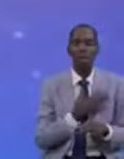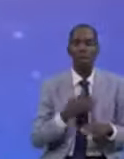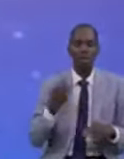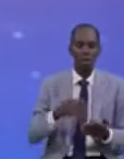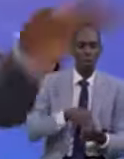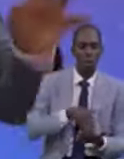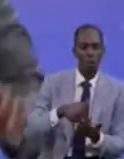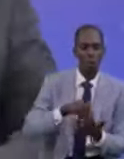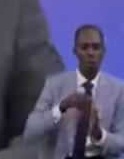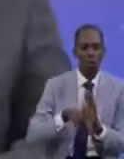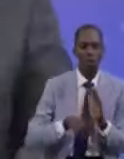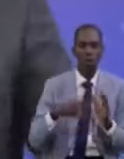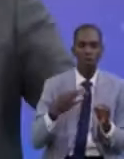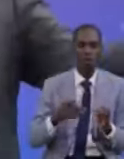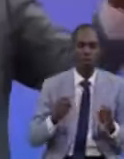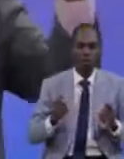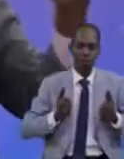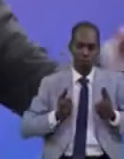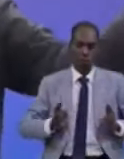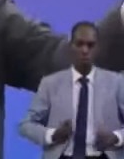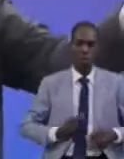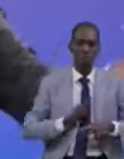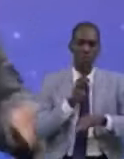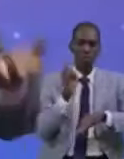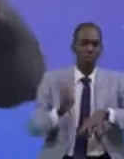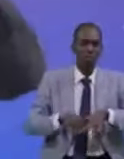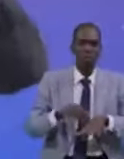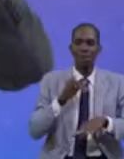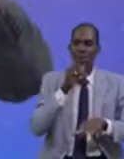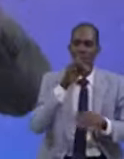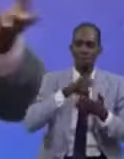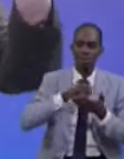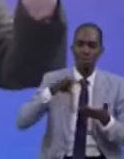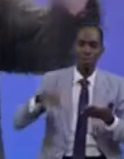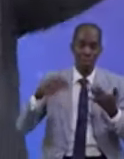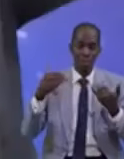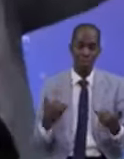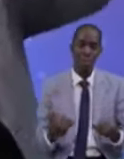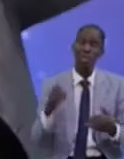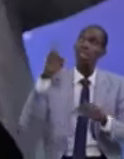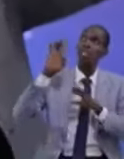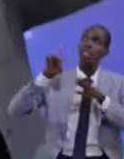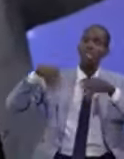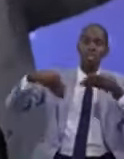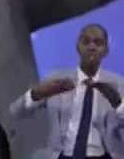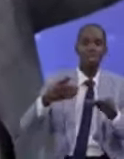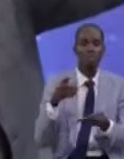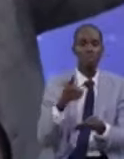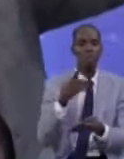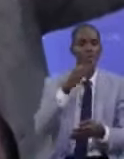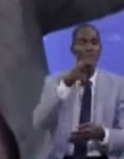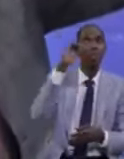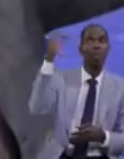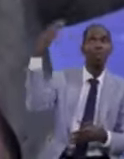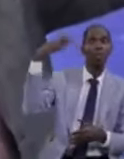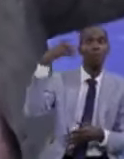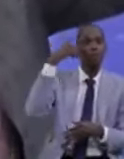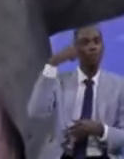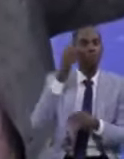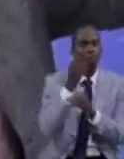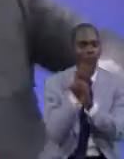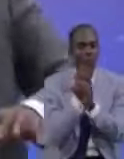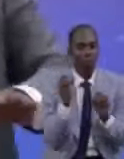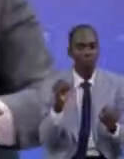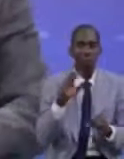est haôée maisant il te donne la grâce pour le salut la grâce pour la